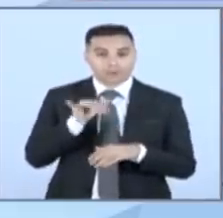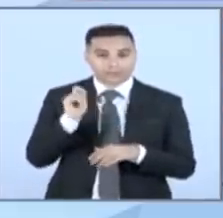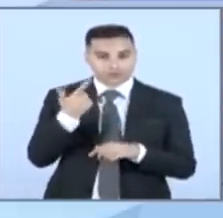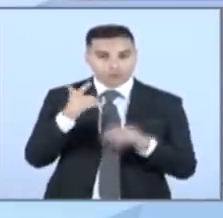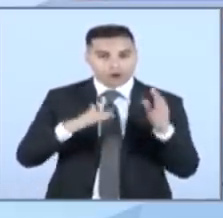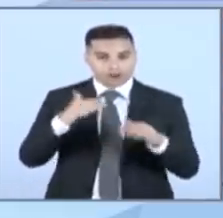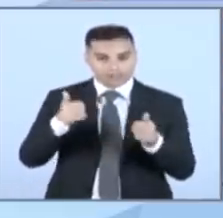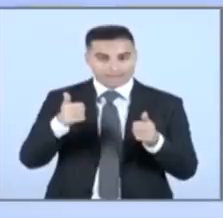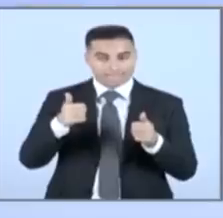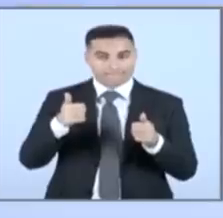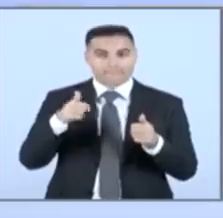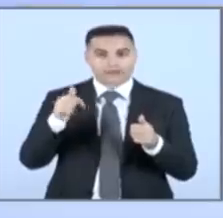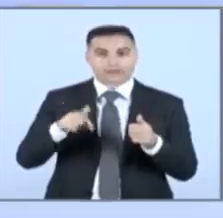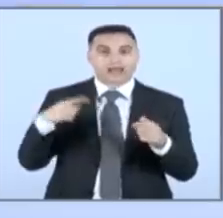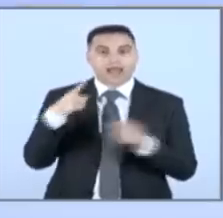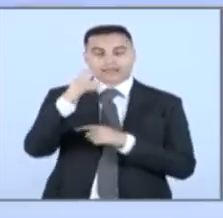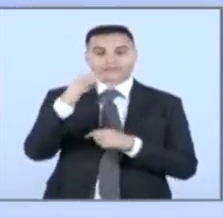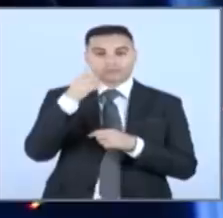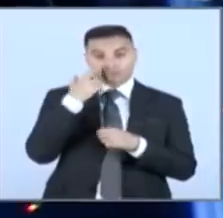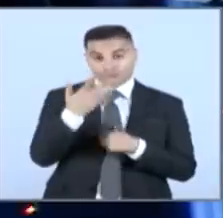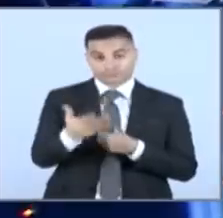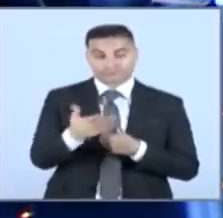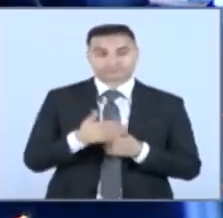على السرعه. الهدف الذهبي،